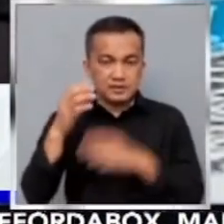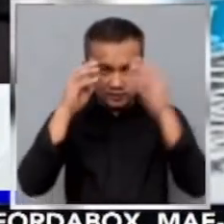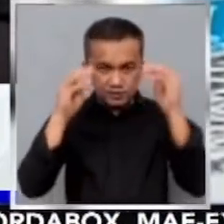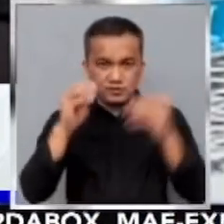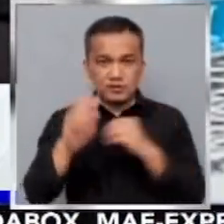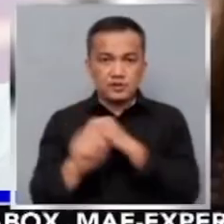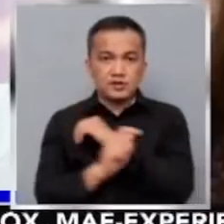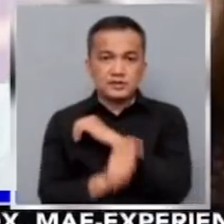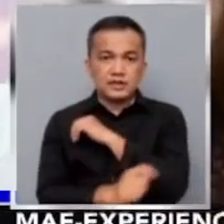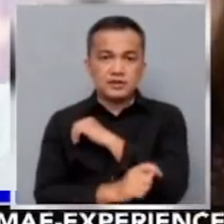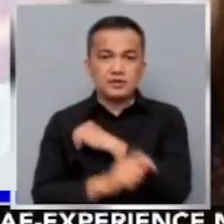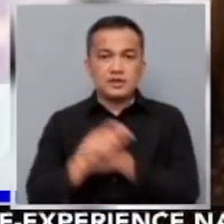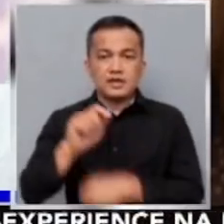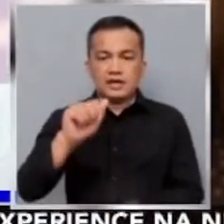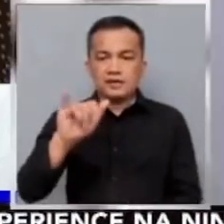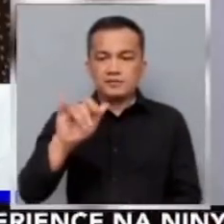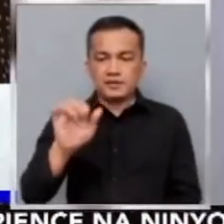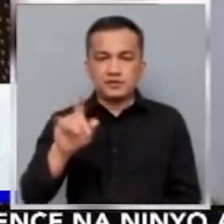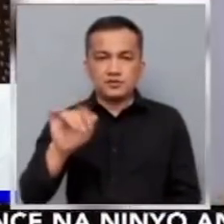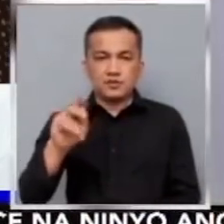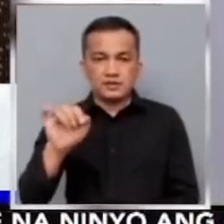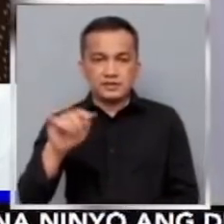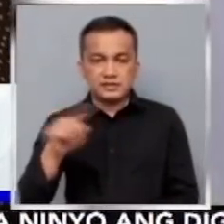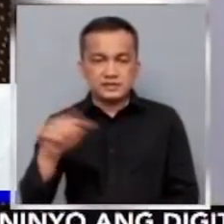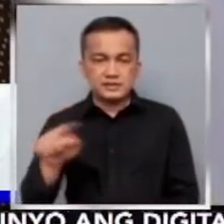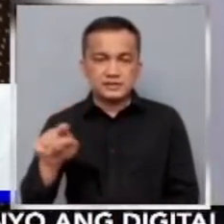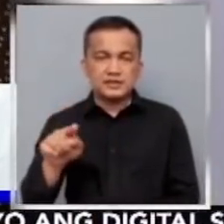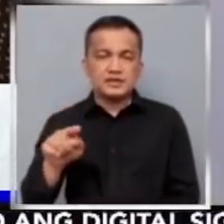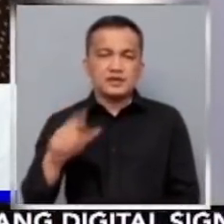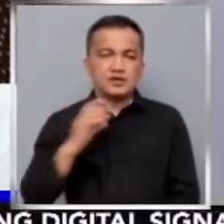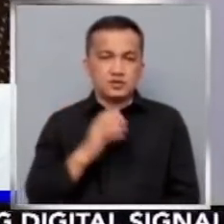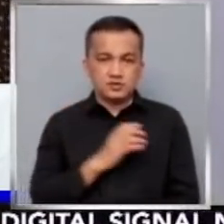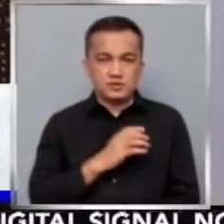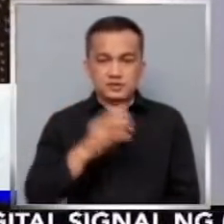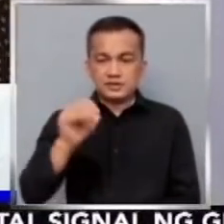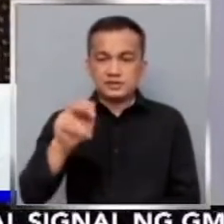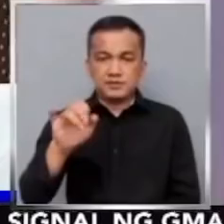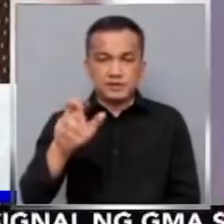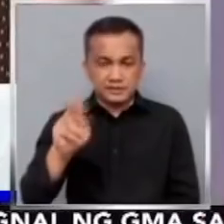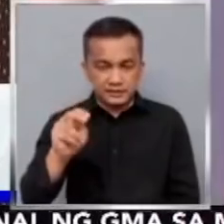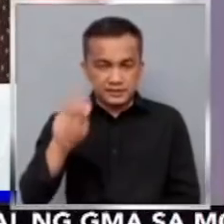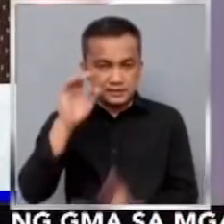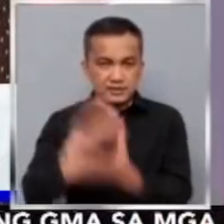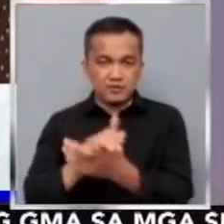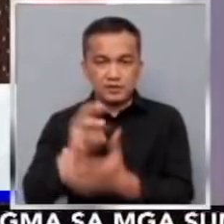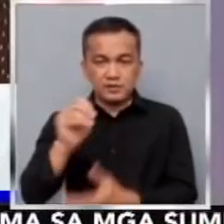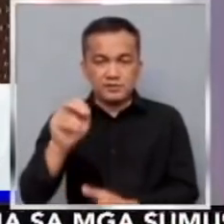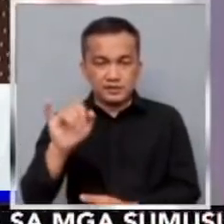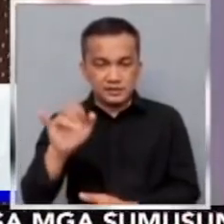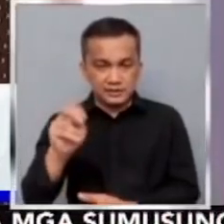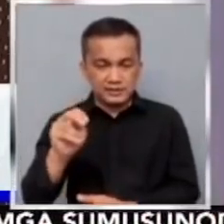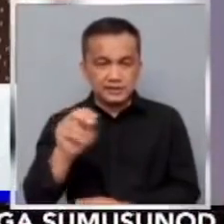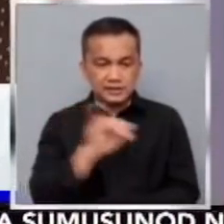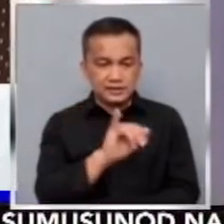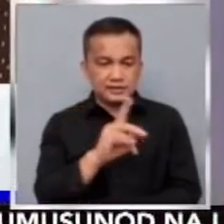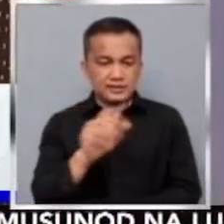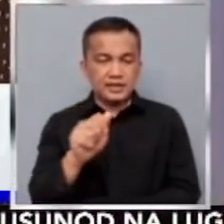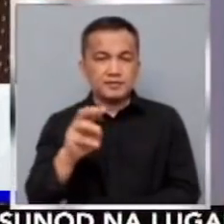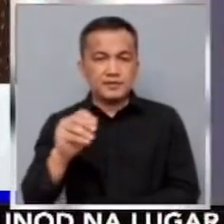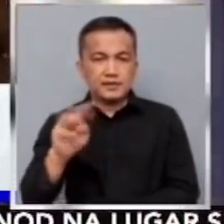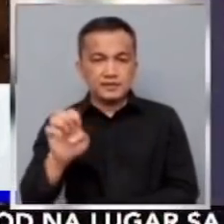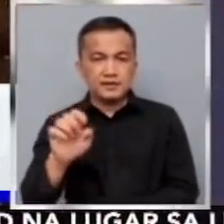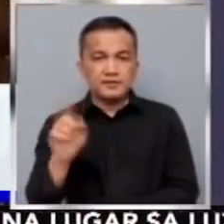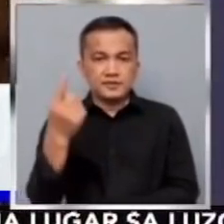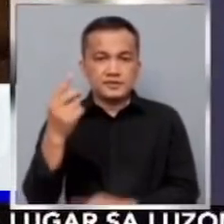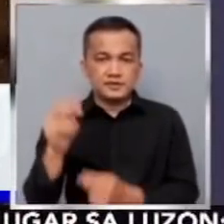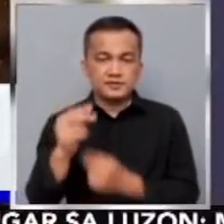Alfred Romualdez at congressman na si Martin Romualdez. Ang asawa ni Martin Romualdez na si Yeda Marie, first nominee naman ng